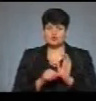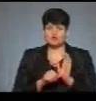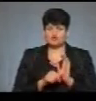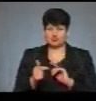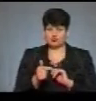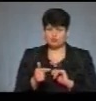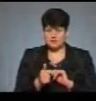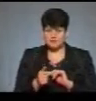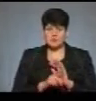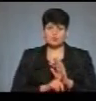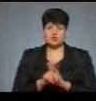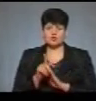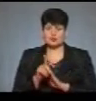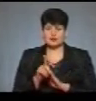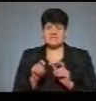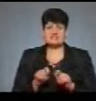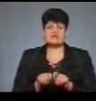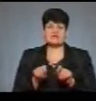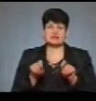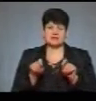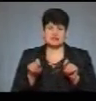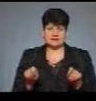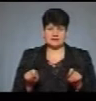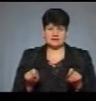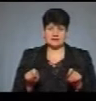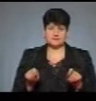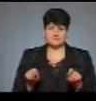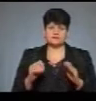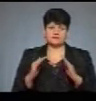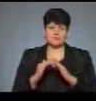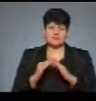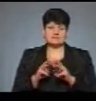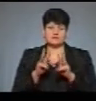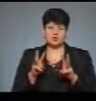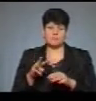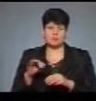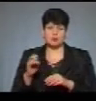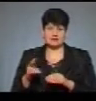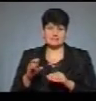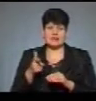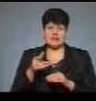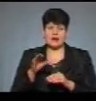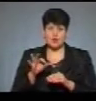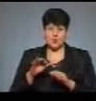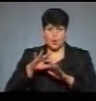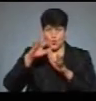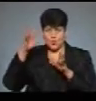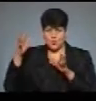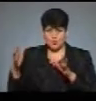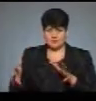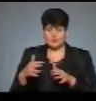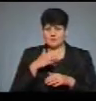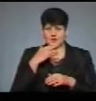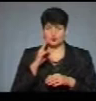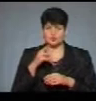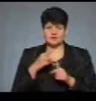грудня. Ми почали з відкриття резиденції Святого Миколая. Вона в вигляді такого геокупола, така фантастична. Багато хто його